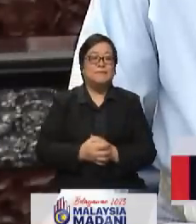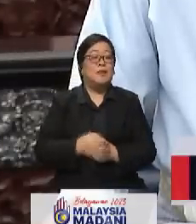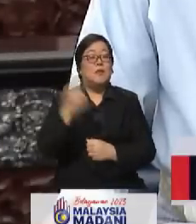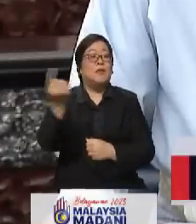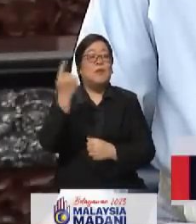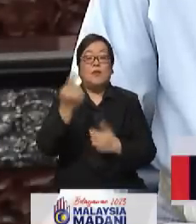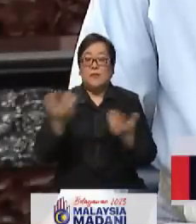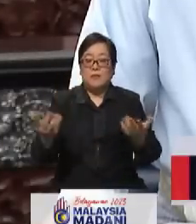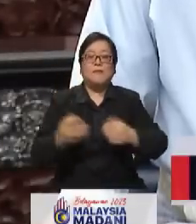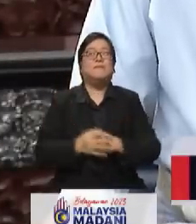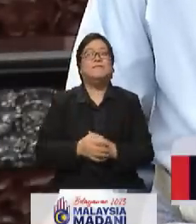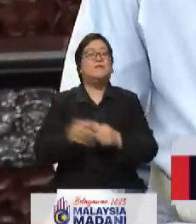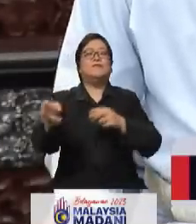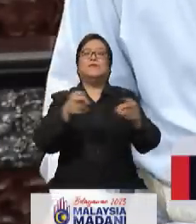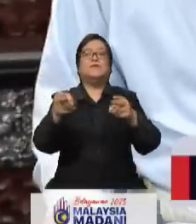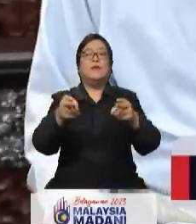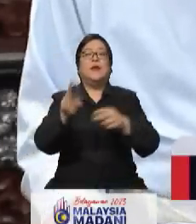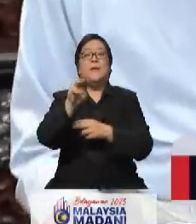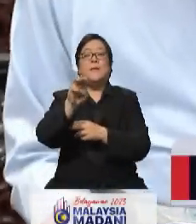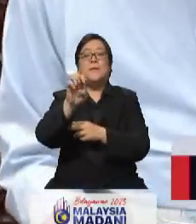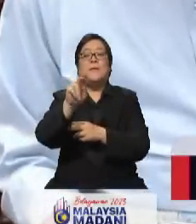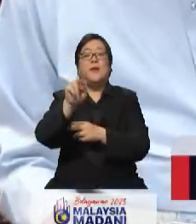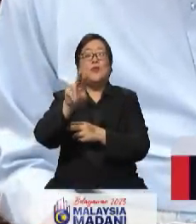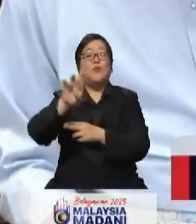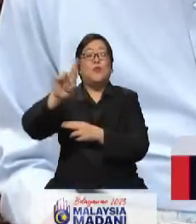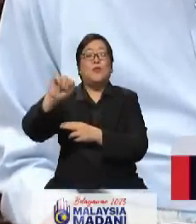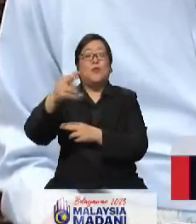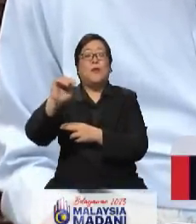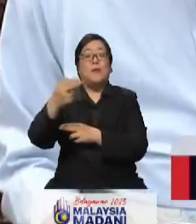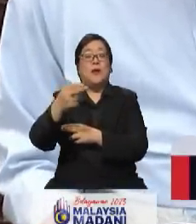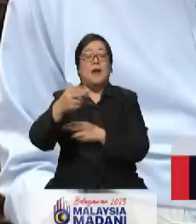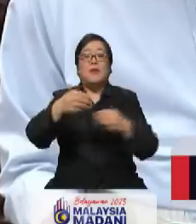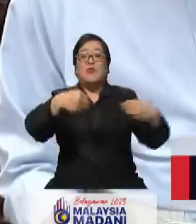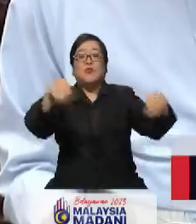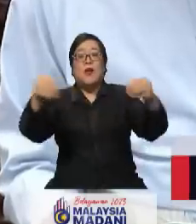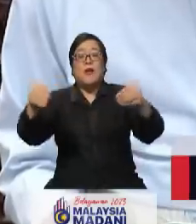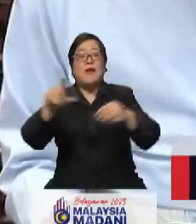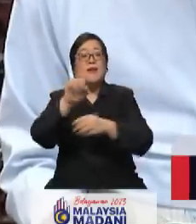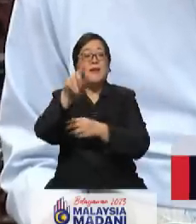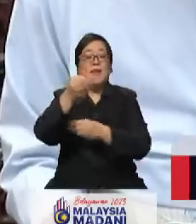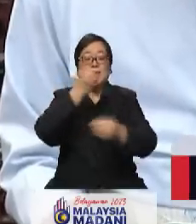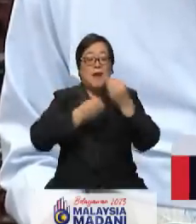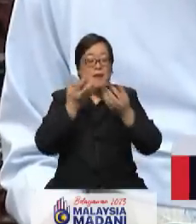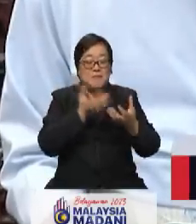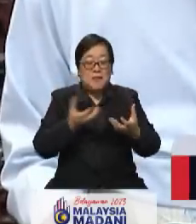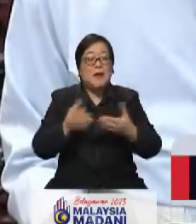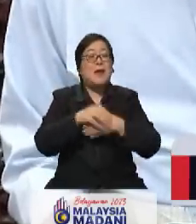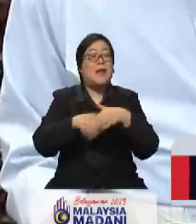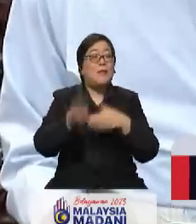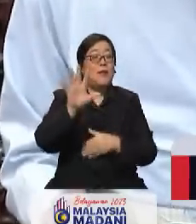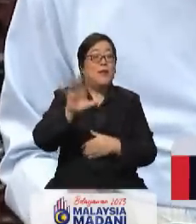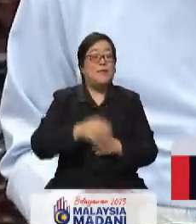Salah satunya inisiatif Menu Rahmah yang menganjurkan jualan set hidangan pada harga